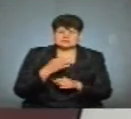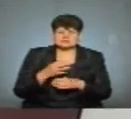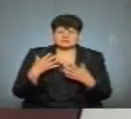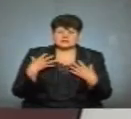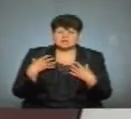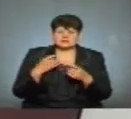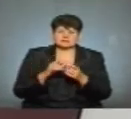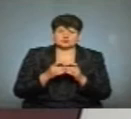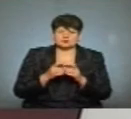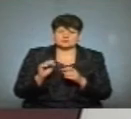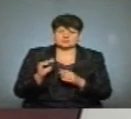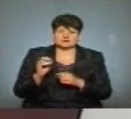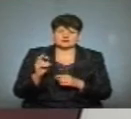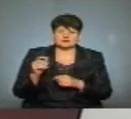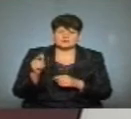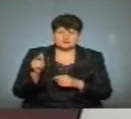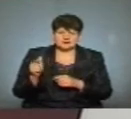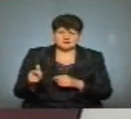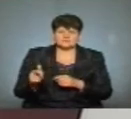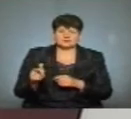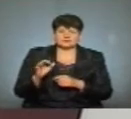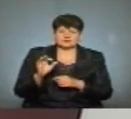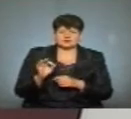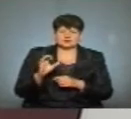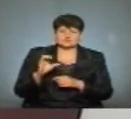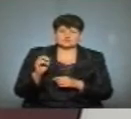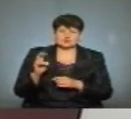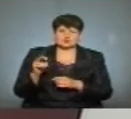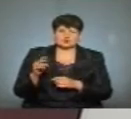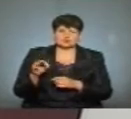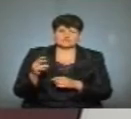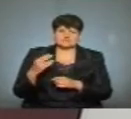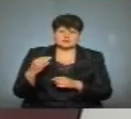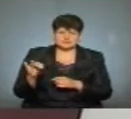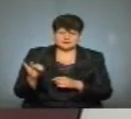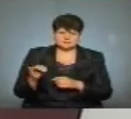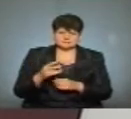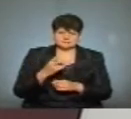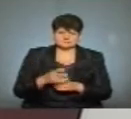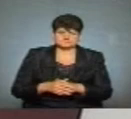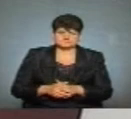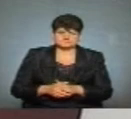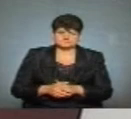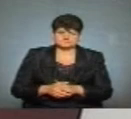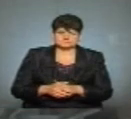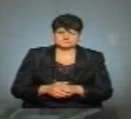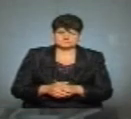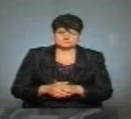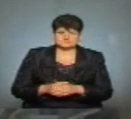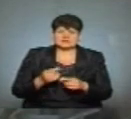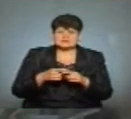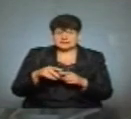управління житлово-комунального господарства, благоустрою та екології Олег Соколовський. Марія Котенко розповість більше.